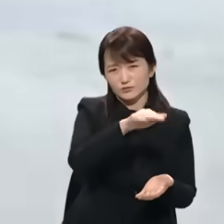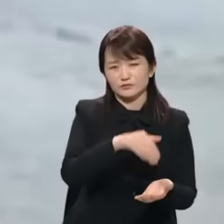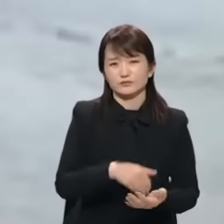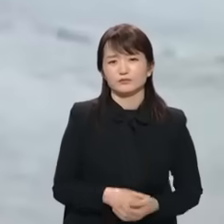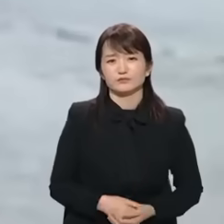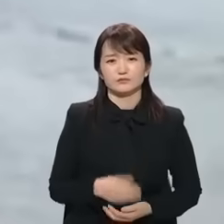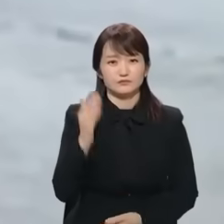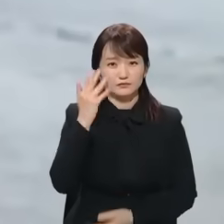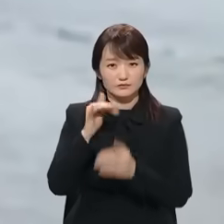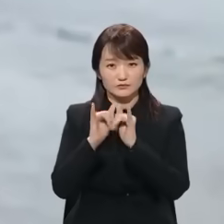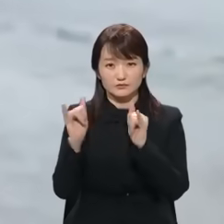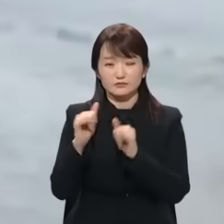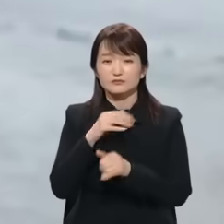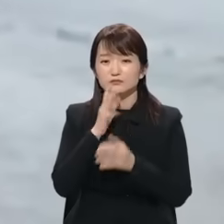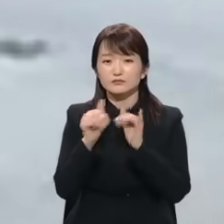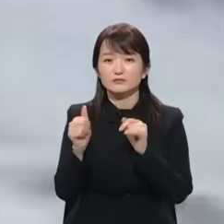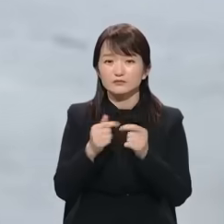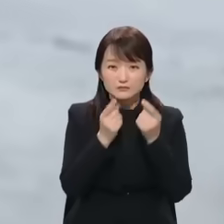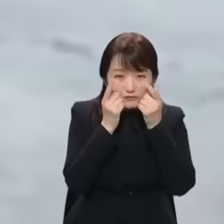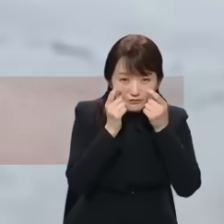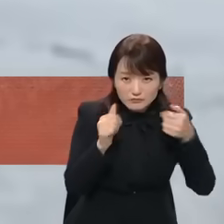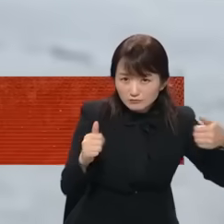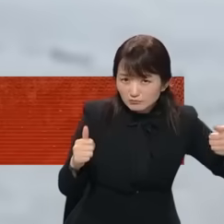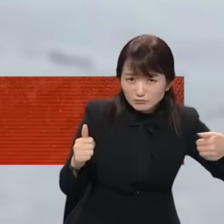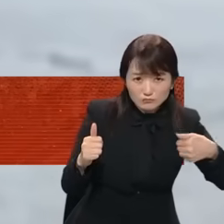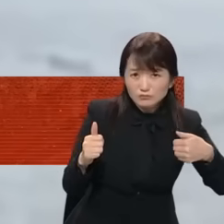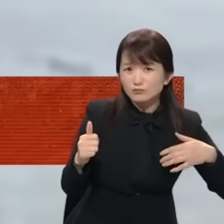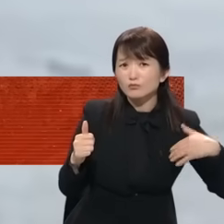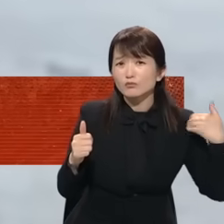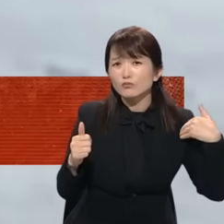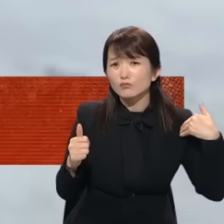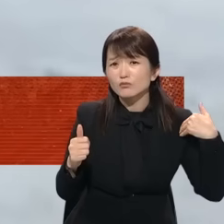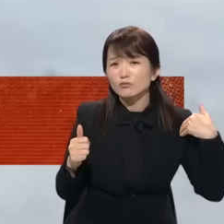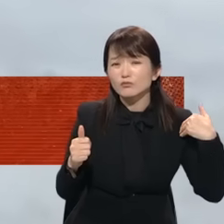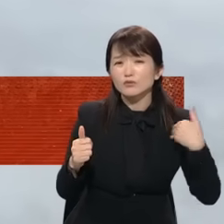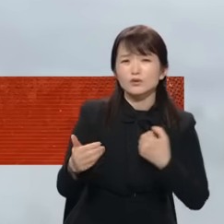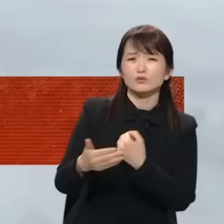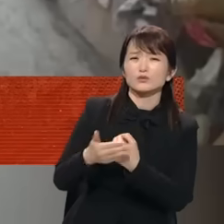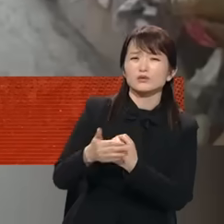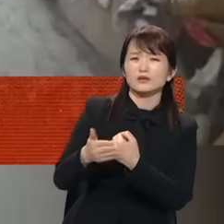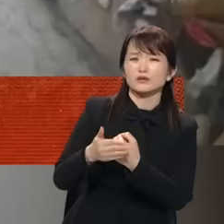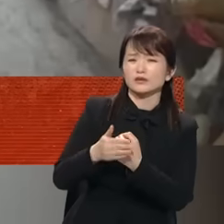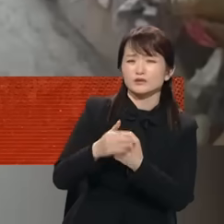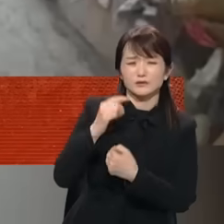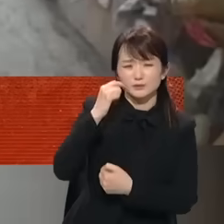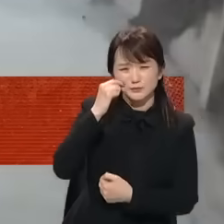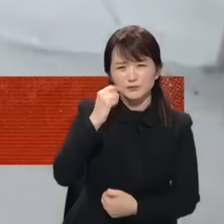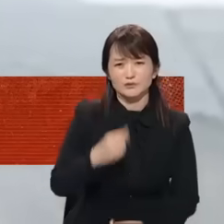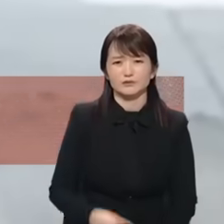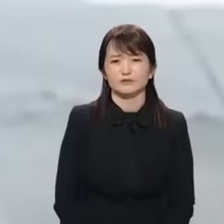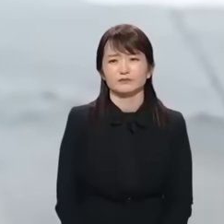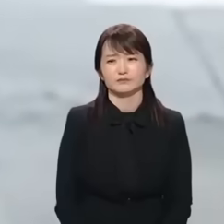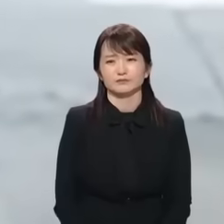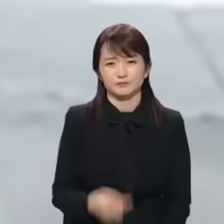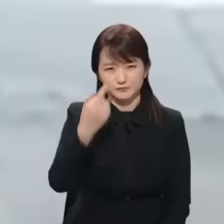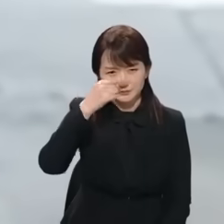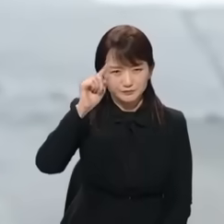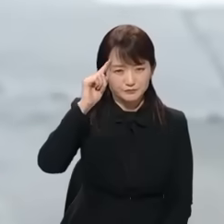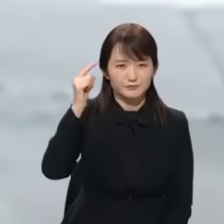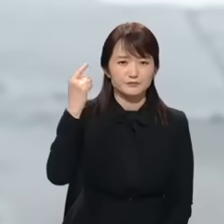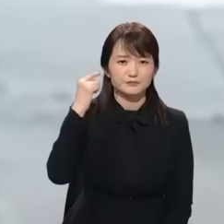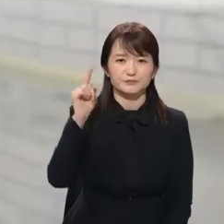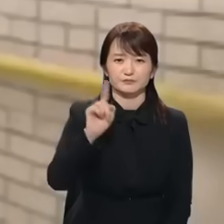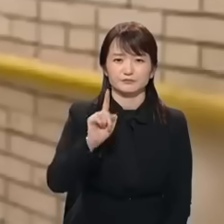네 청각장애가 있던 노인은 멧돼지가 오는 줄도 몰랐고요 또 도도 쉽게 요청할 수 없었다고 합니다 자 다음은 러시아로